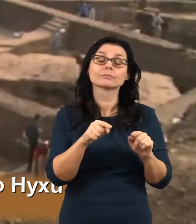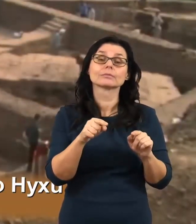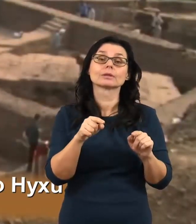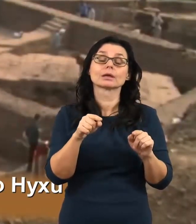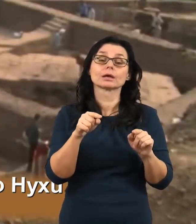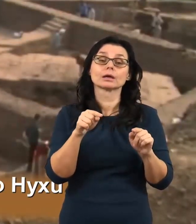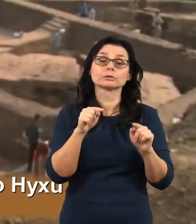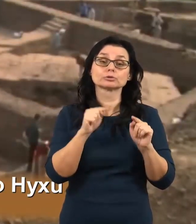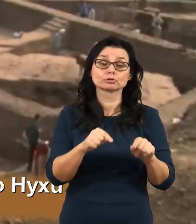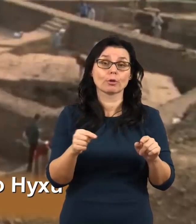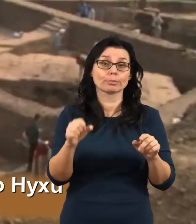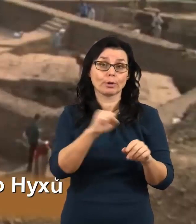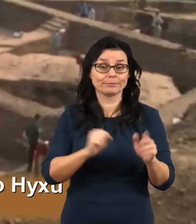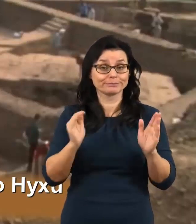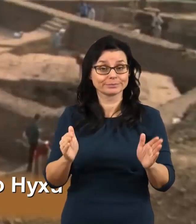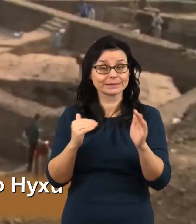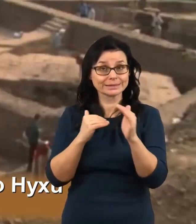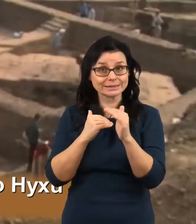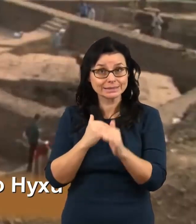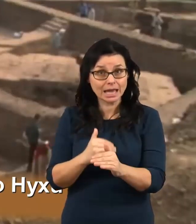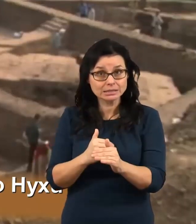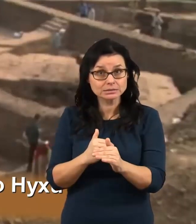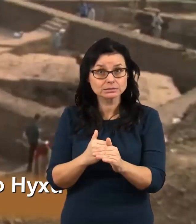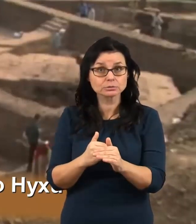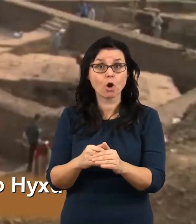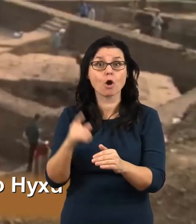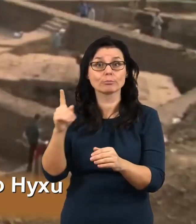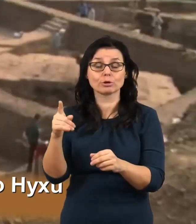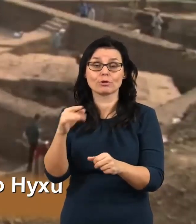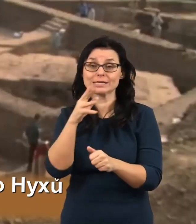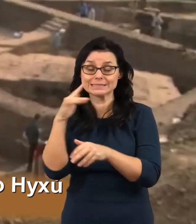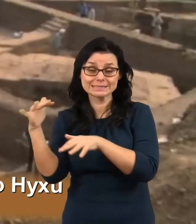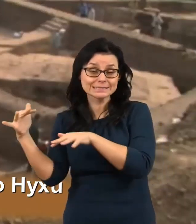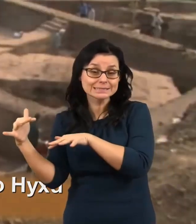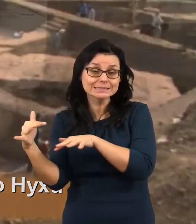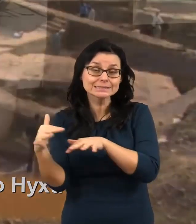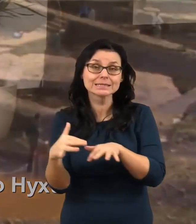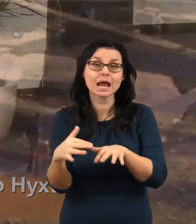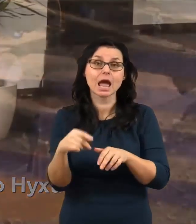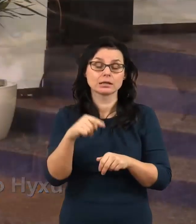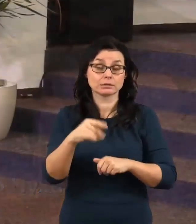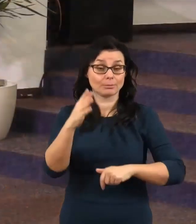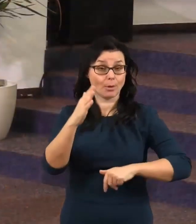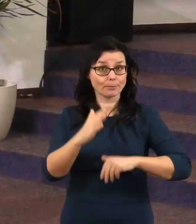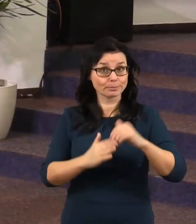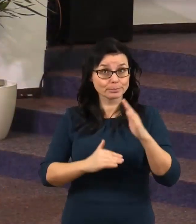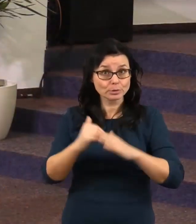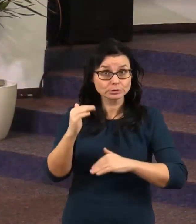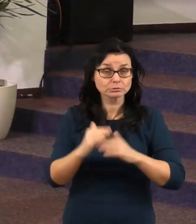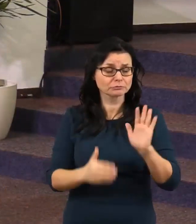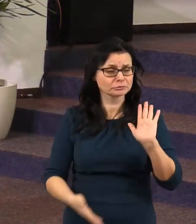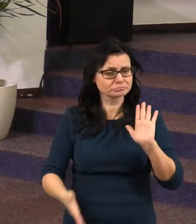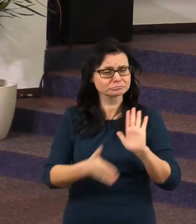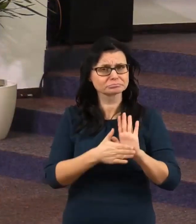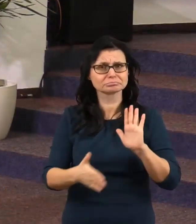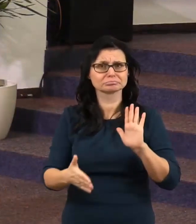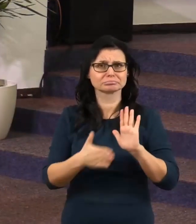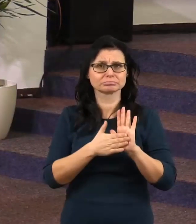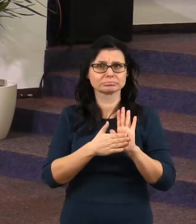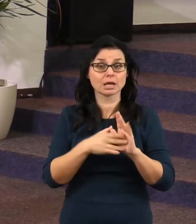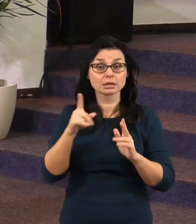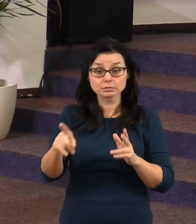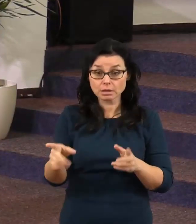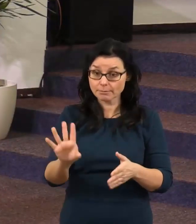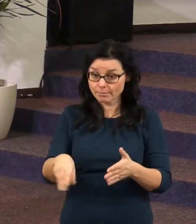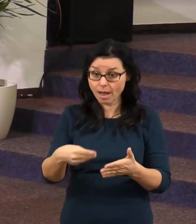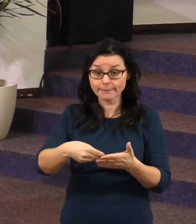které, ten sem, který semité, že Izraelci, kteří postavili a tam je jejich podpis.